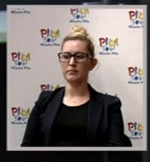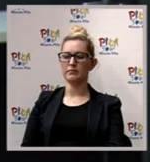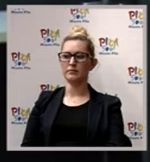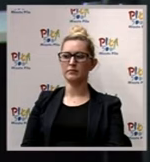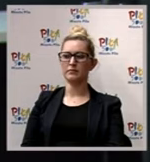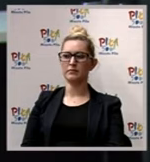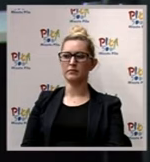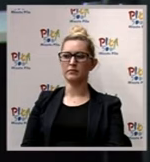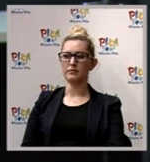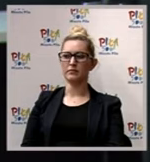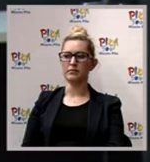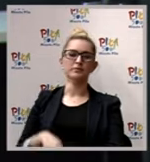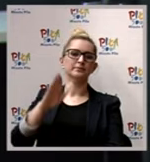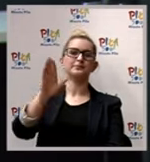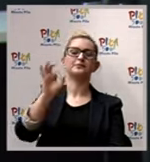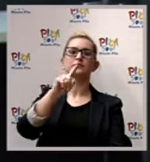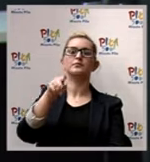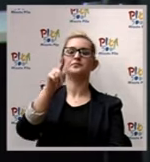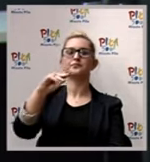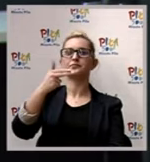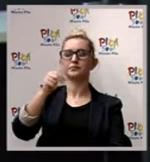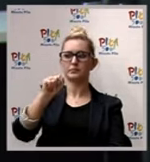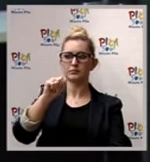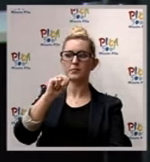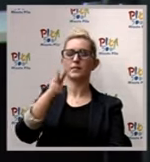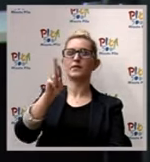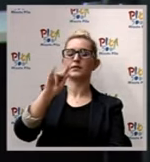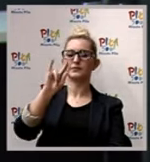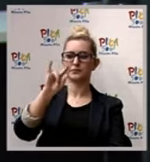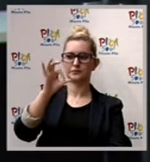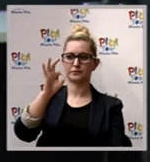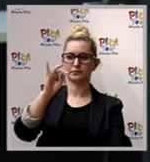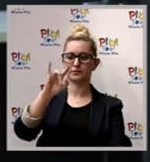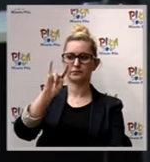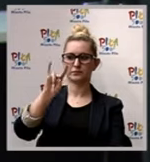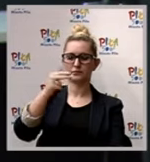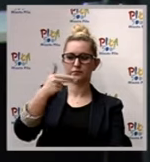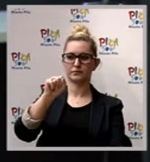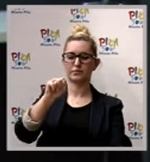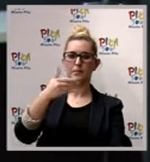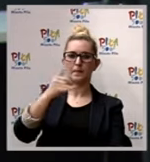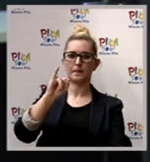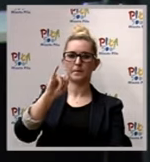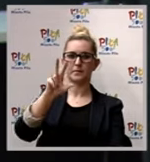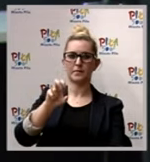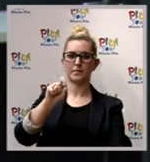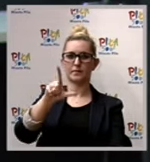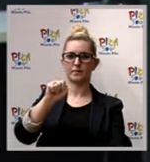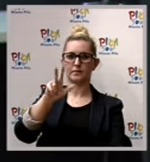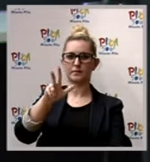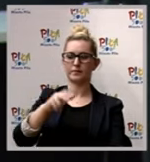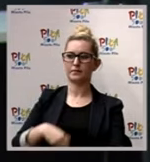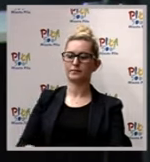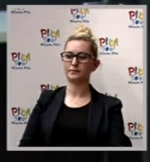Pile. Bożena Krystyna Michalak. Komisja skrutacyjna stwierdza, że kandydatka Bożena